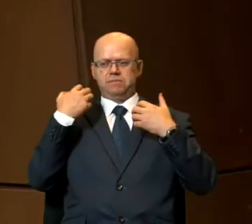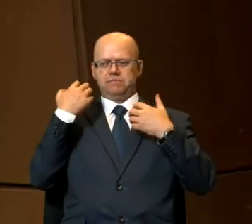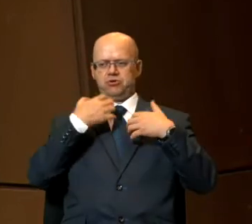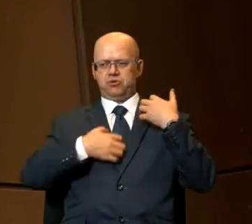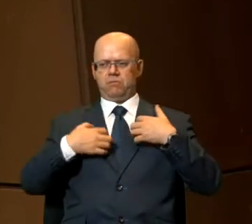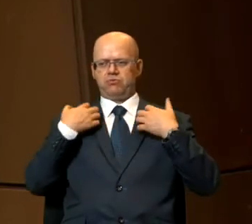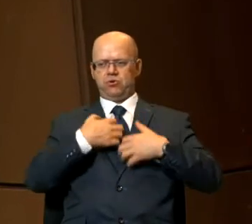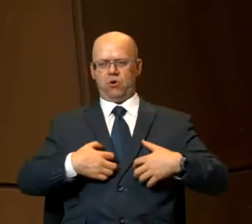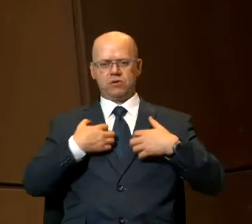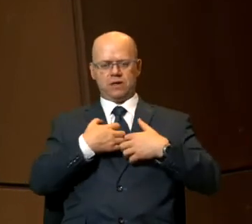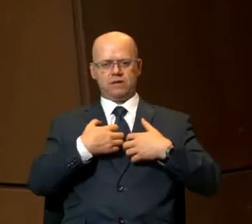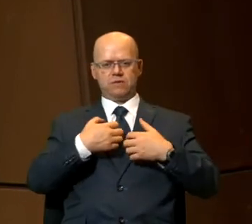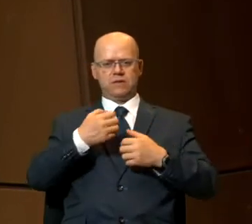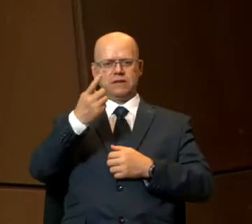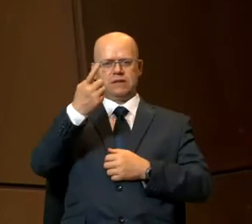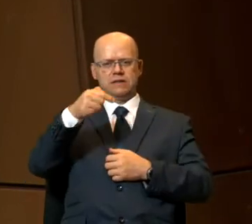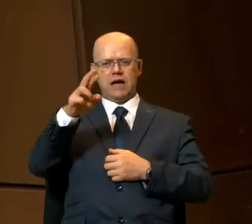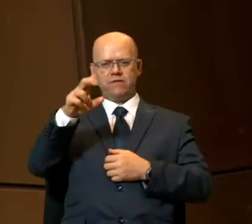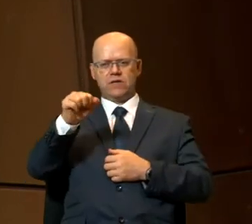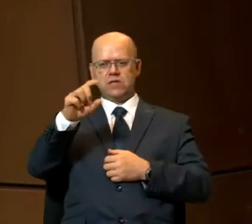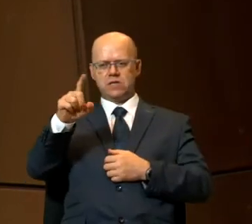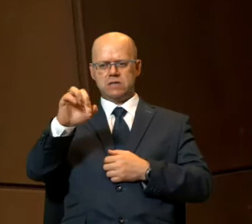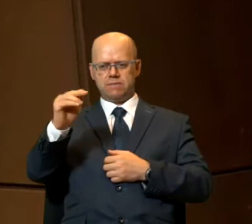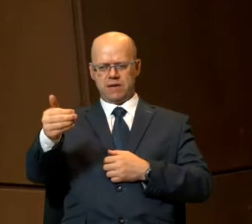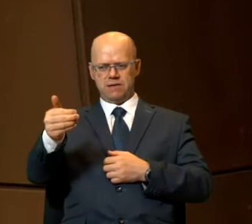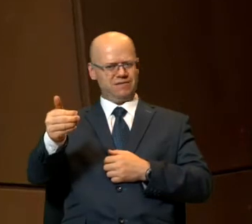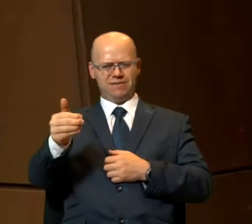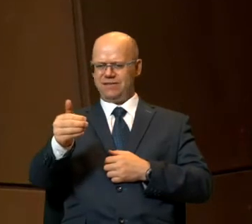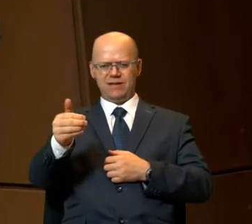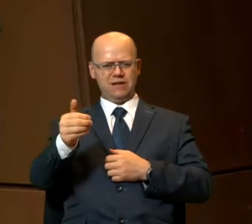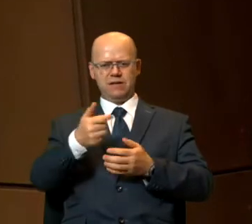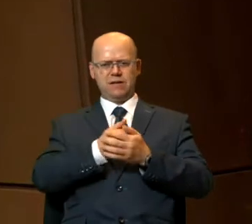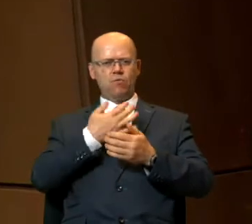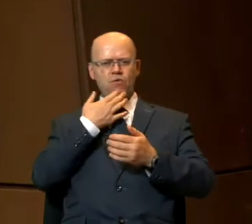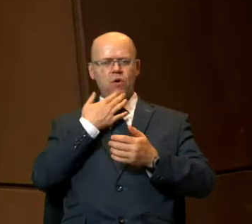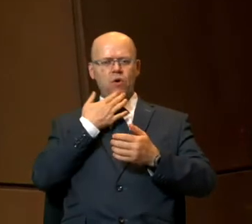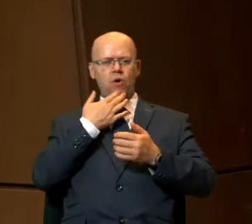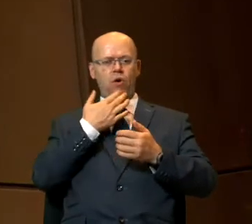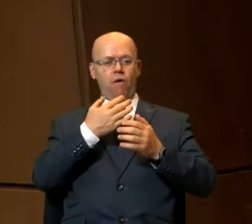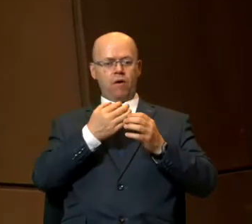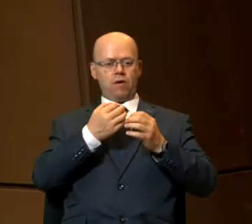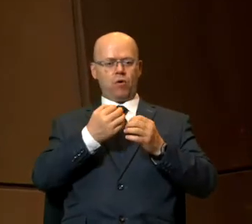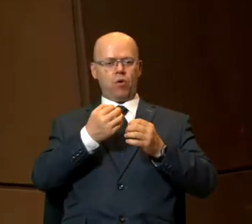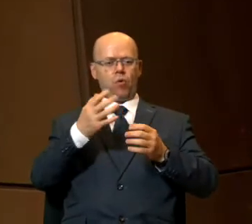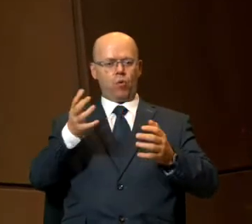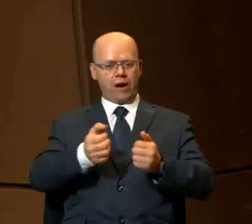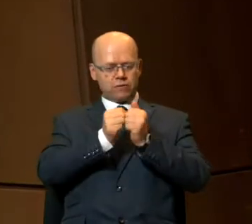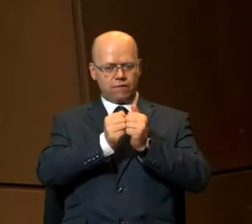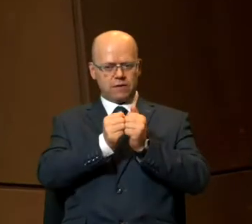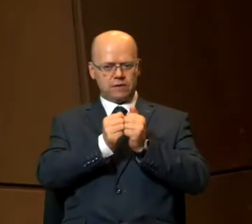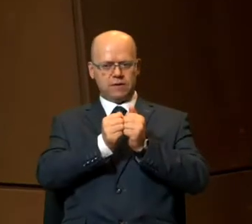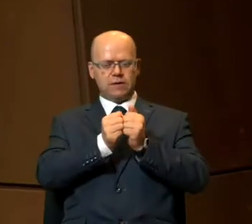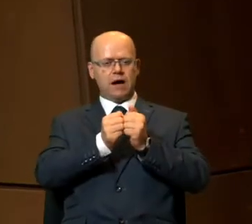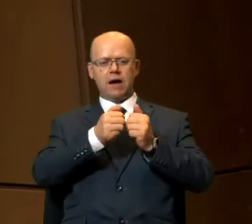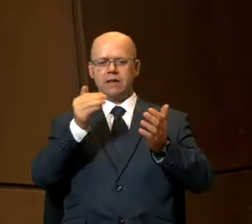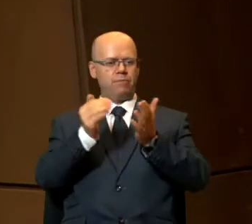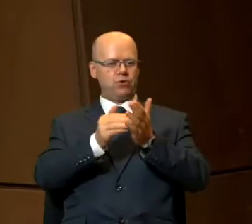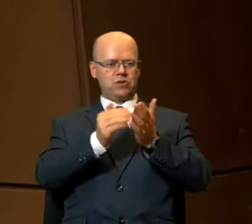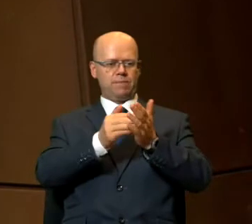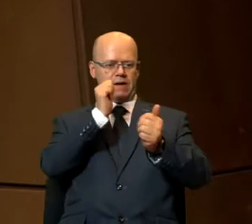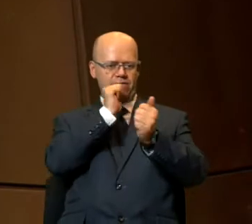to darwinizm, ponieważ Darwin mówił o walce o przetrwanie, ale nie mówił, że musimy zwalczać innych,